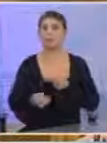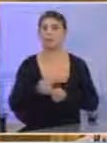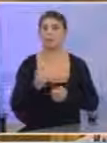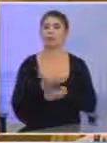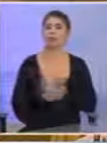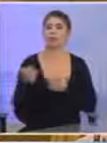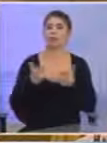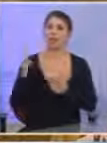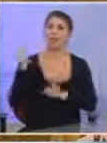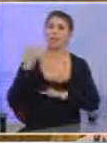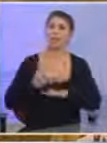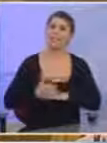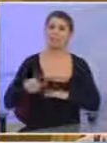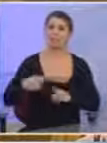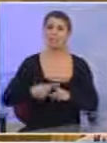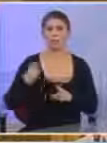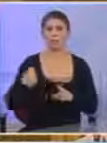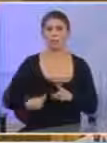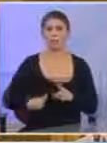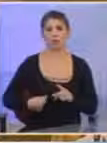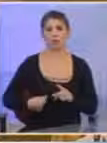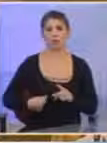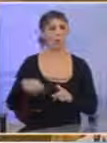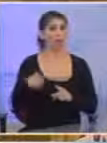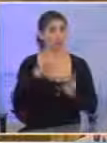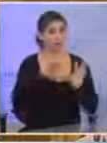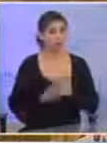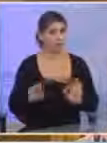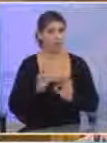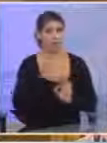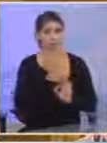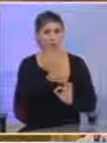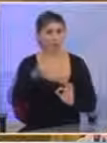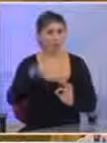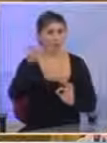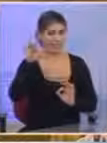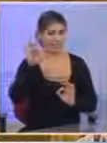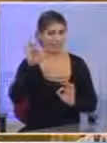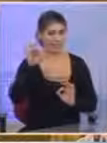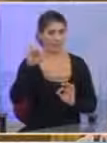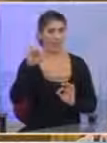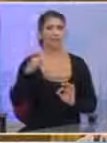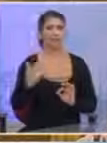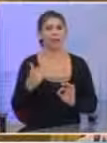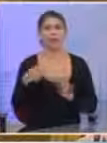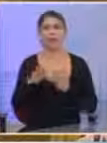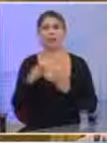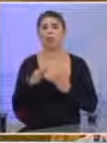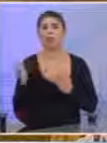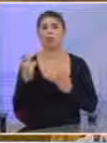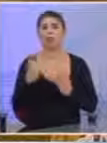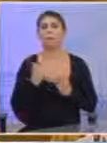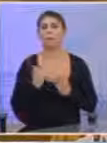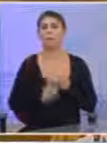τα δάνεια με εγγύηση του ελληνικού δημοσίου. Ο λόγος που προβλέπεται για την προσωρινή εξαίρεση είναι να διορθωθούν τυχόν